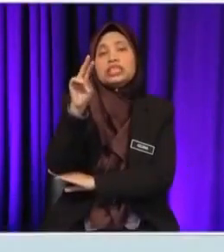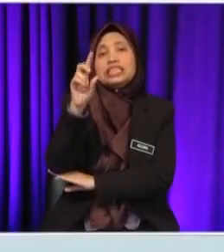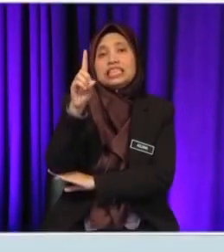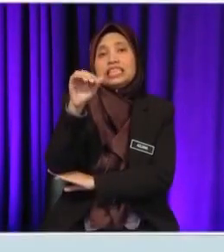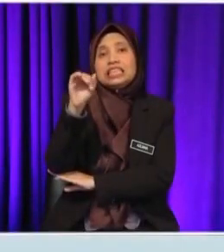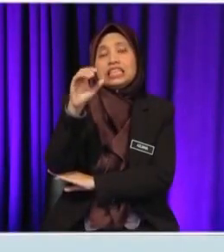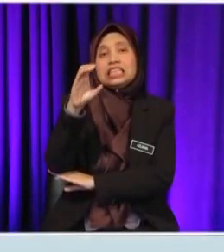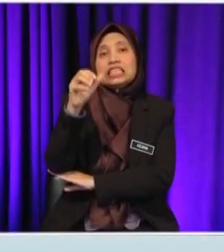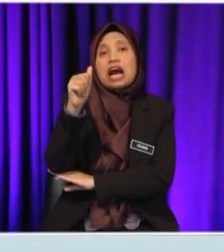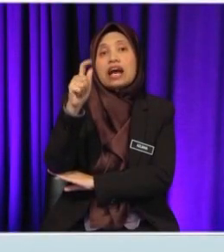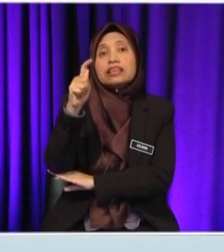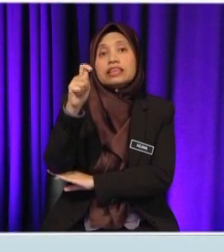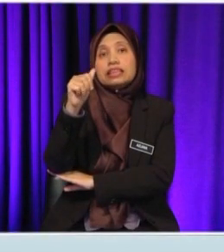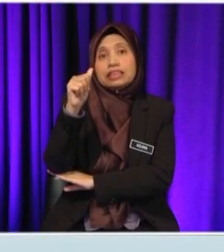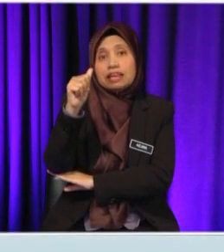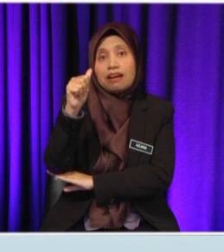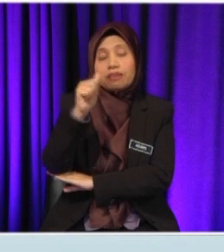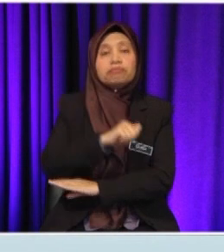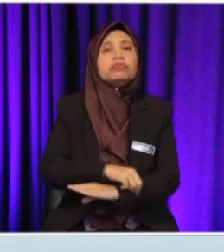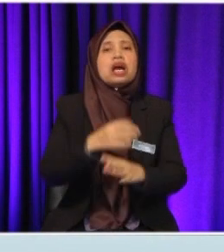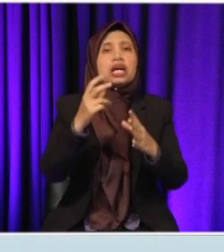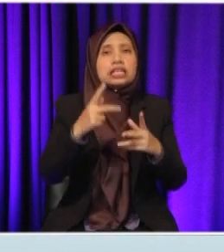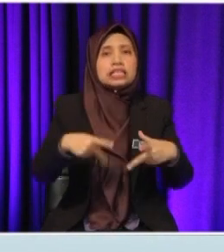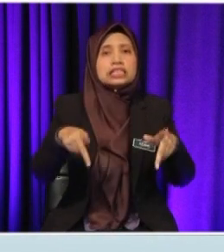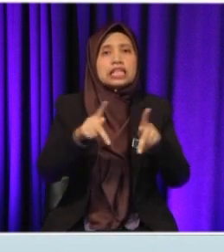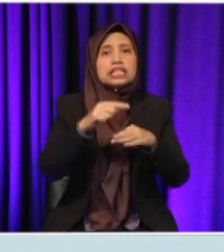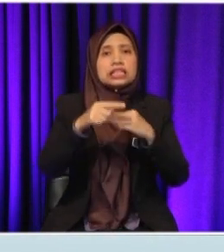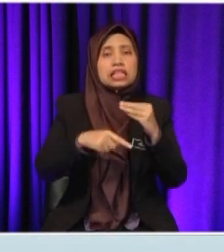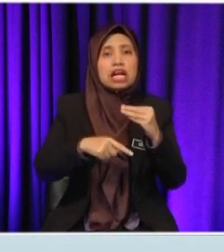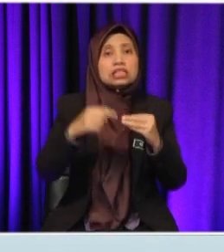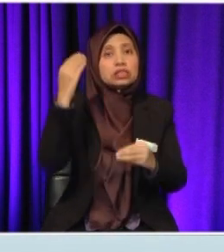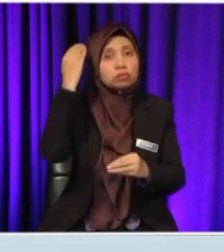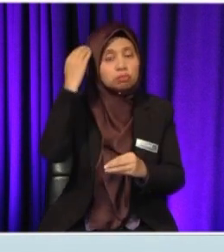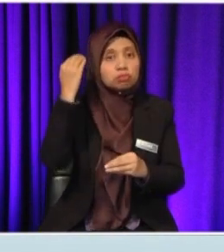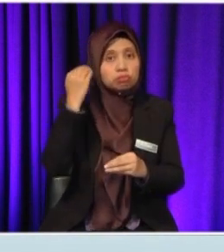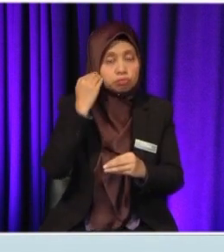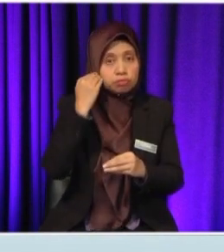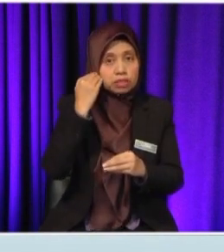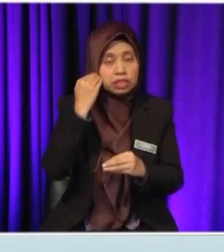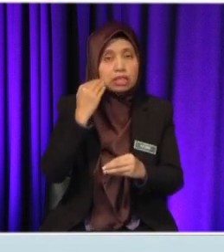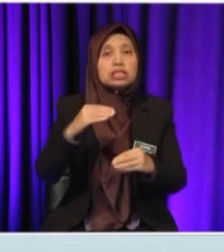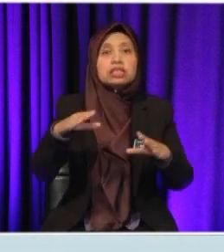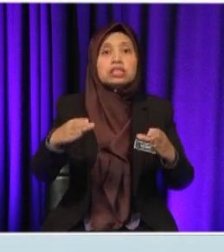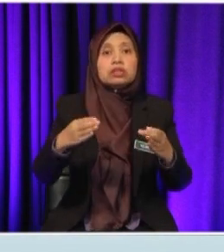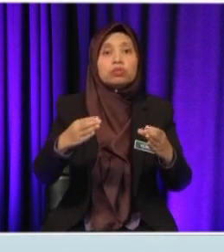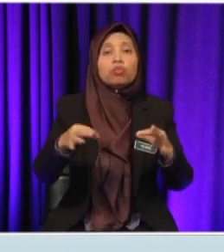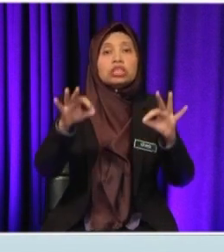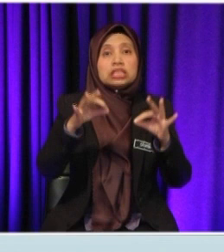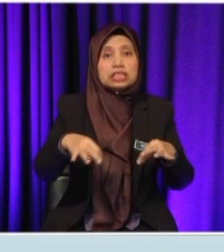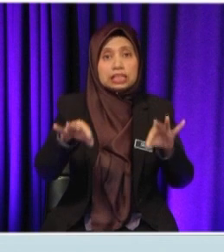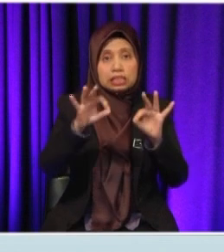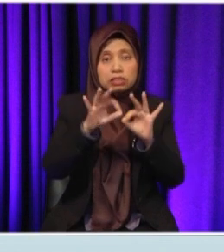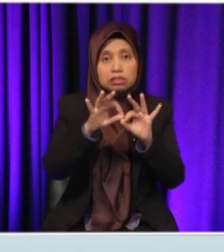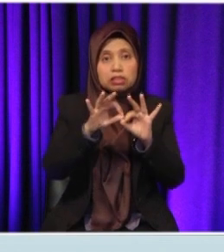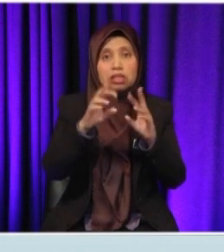tentang cerpen Res Judi Carta ini. Mengisahkan seorang peguam yang memfailkan wit saman ke atas syarikat kereta api dan tren negara